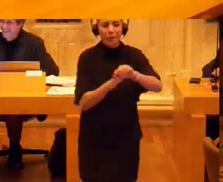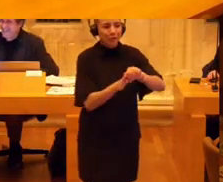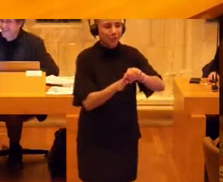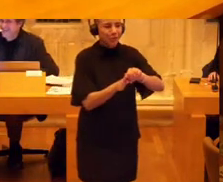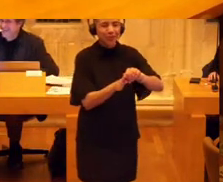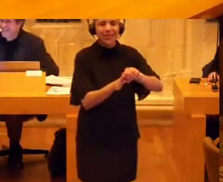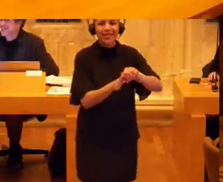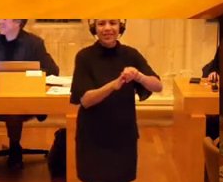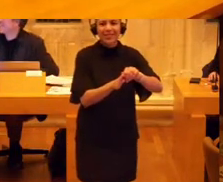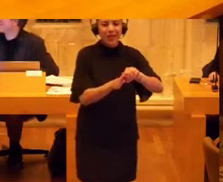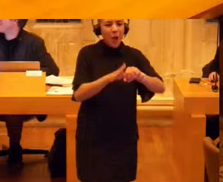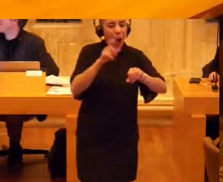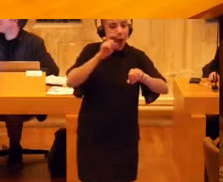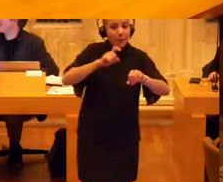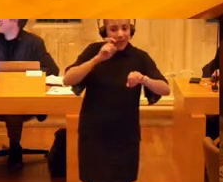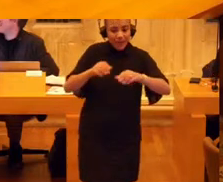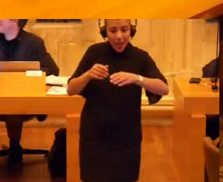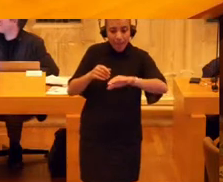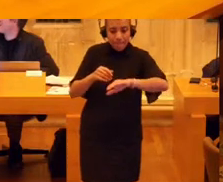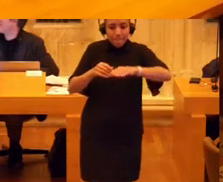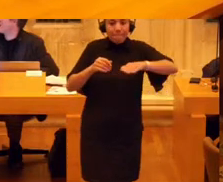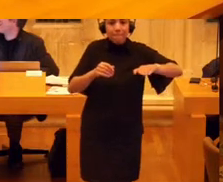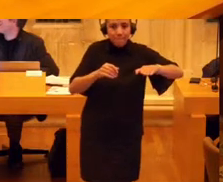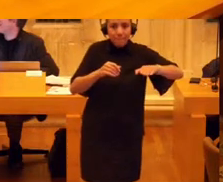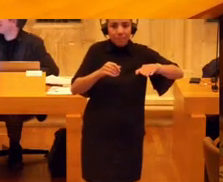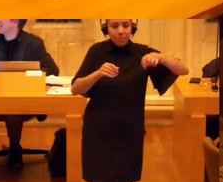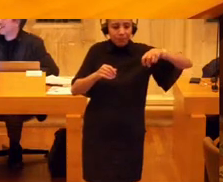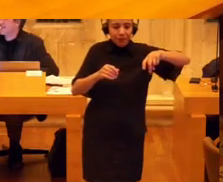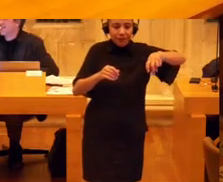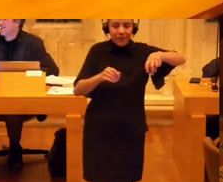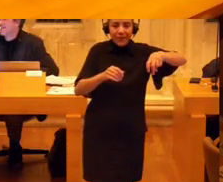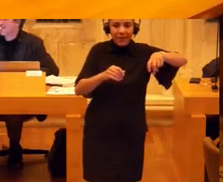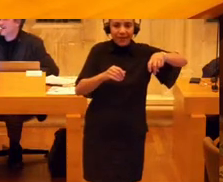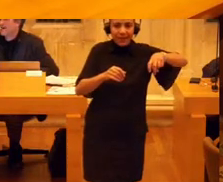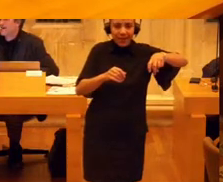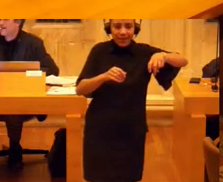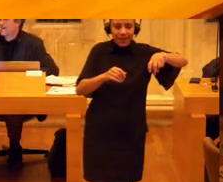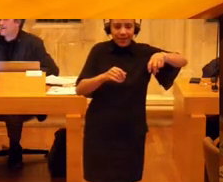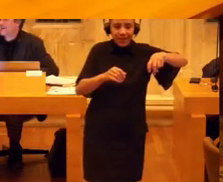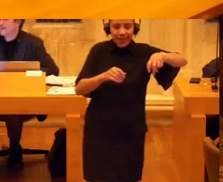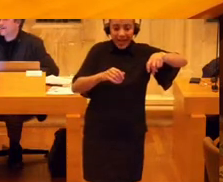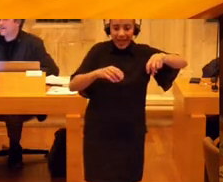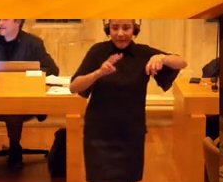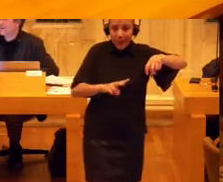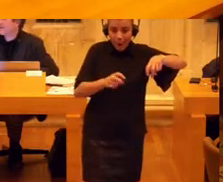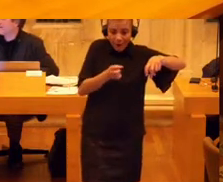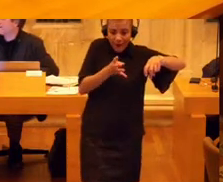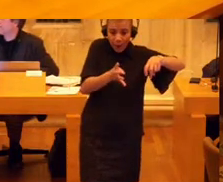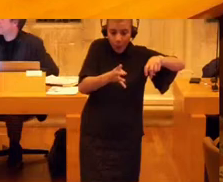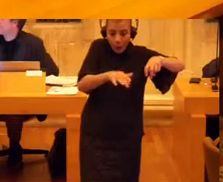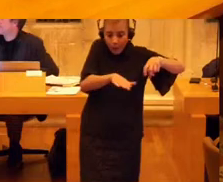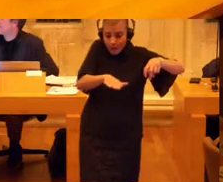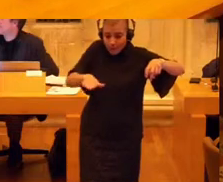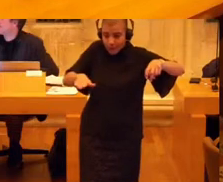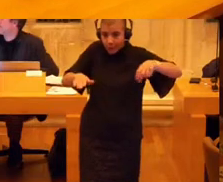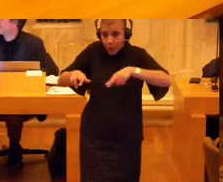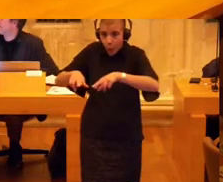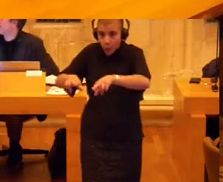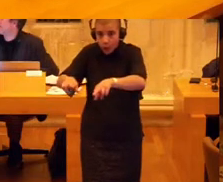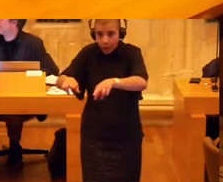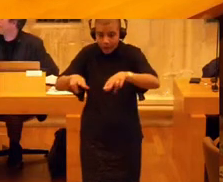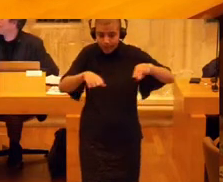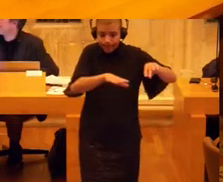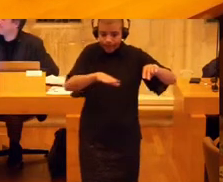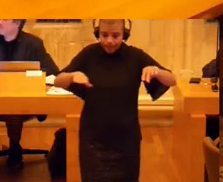qu'il y a un décaissé entre le piéton qui est sur le trottoir et la piste cyclable qui est à hauteur de voirie. Donc à cet endroit-là, précisément, il n'y a